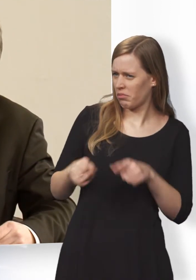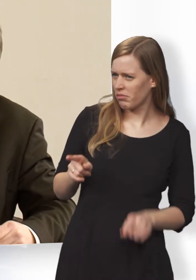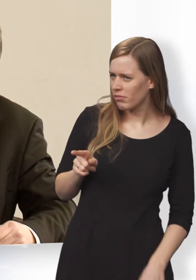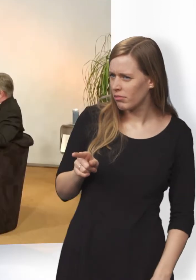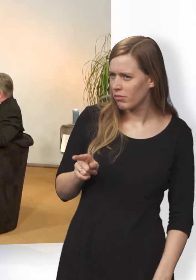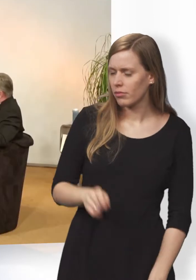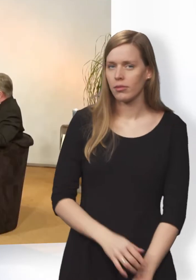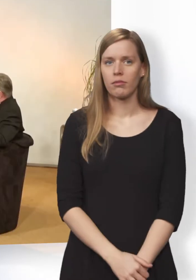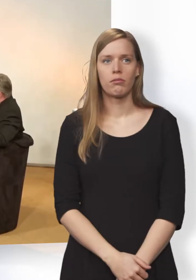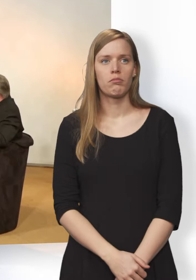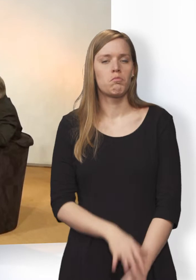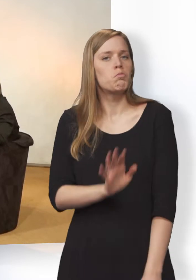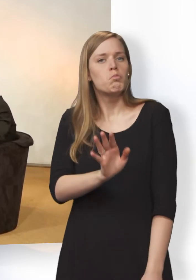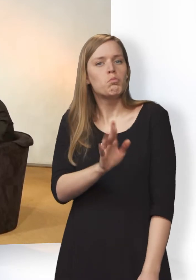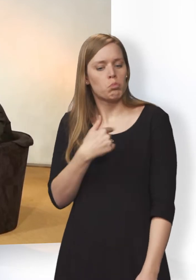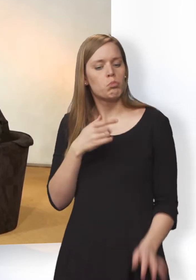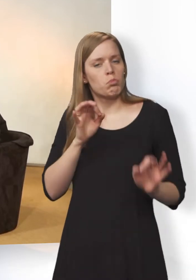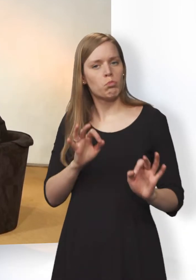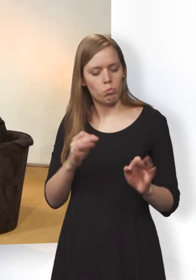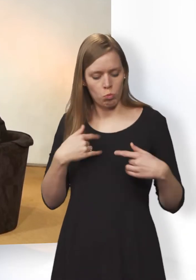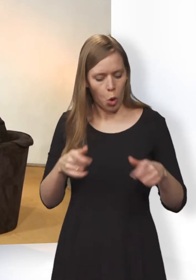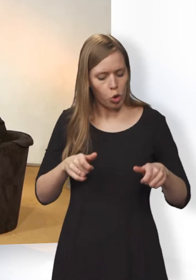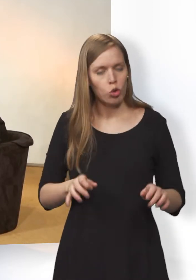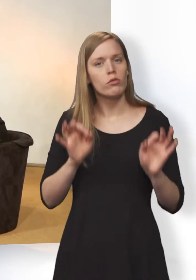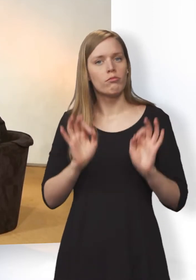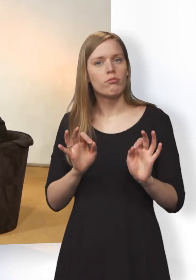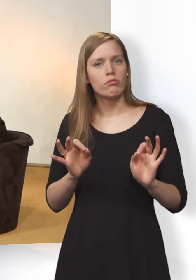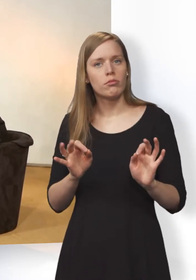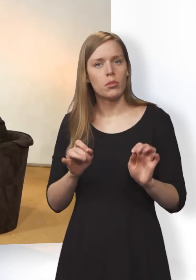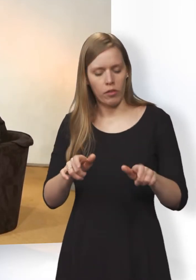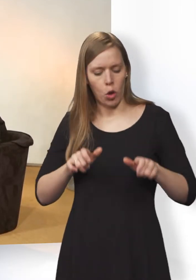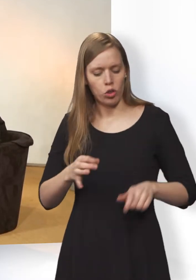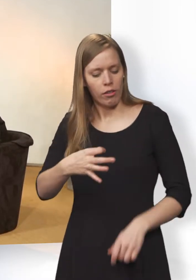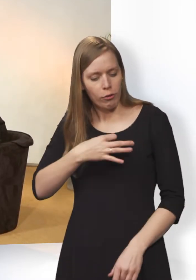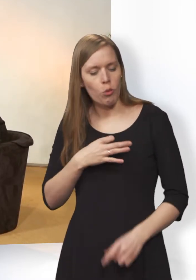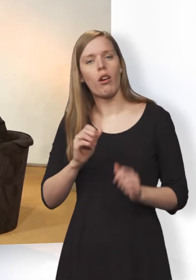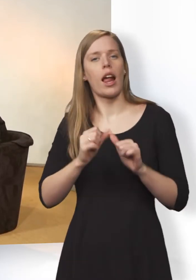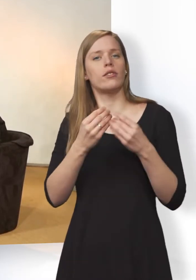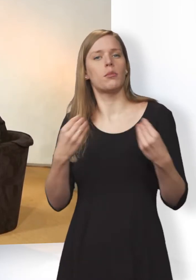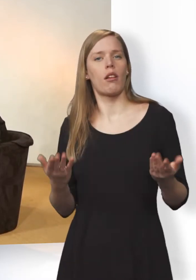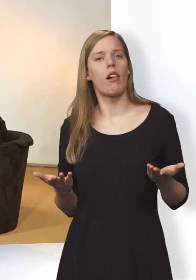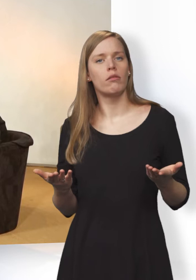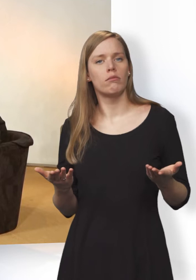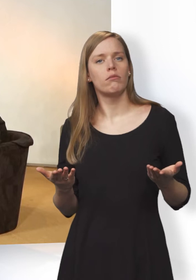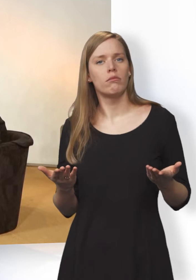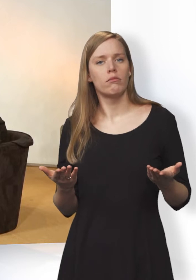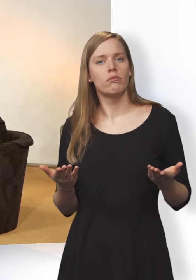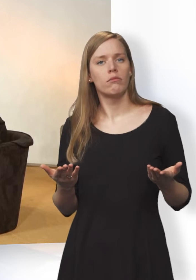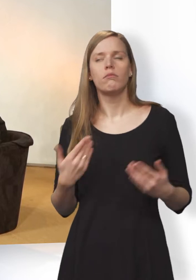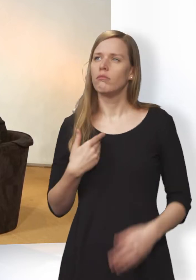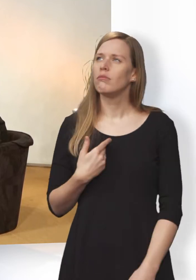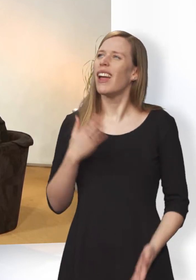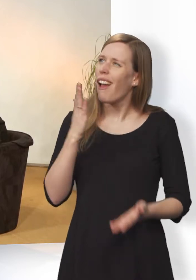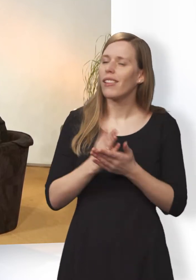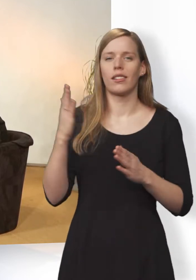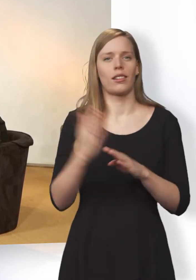für sie das ist sehr gut rollstuhl das ist mein hilfsmittel jetzt ich habe mich endlich entschieden